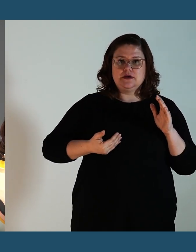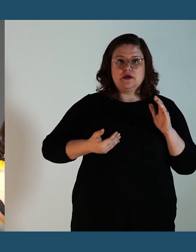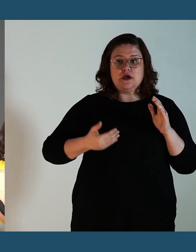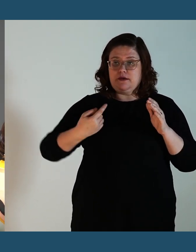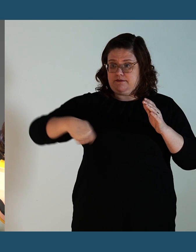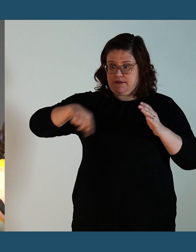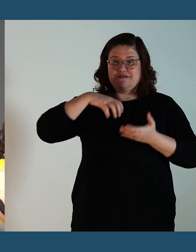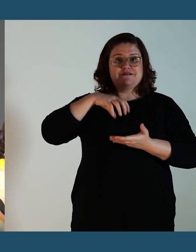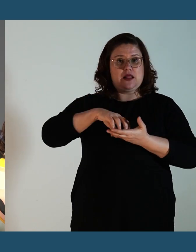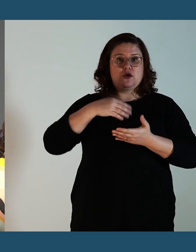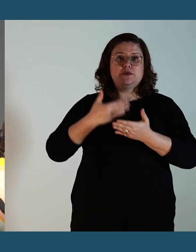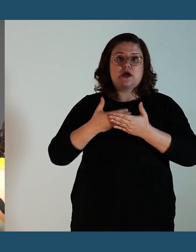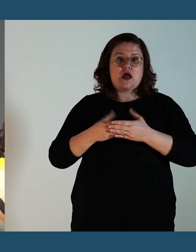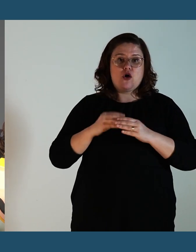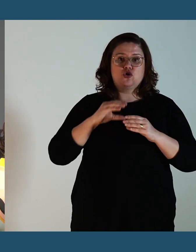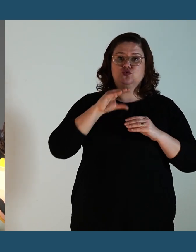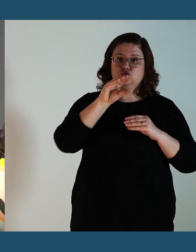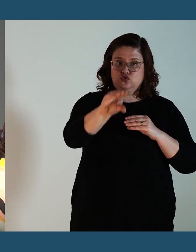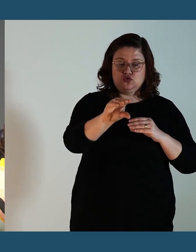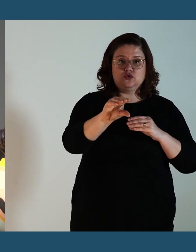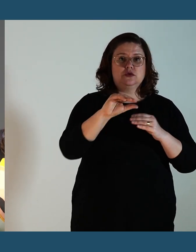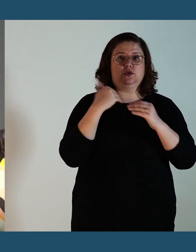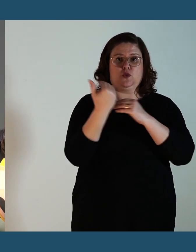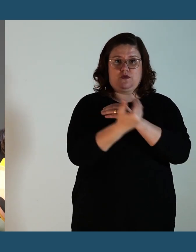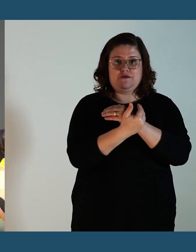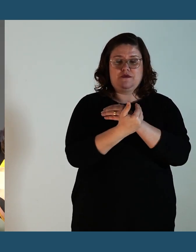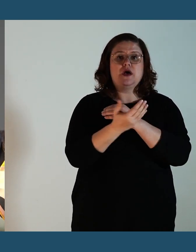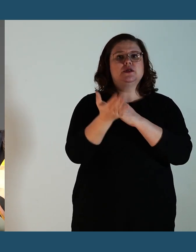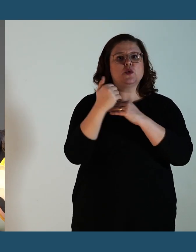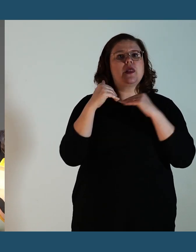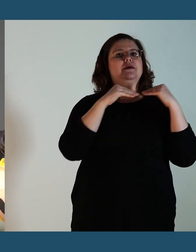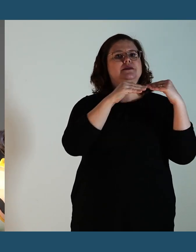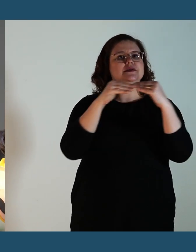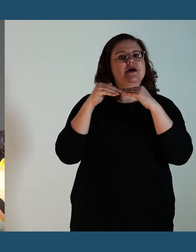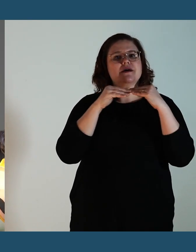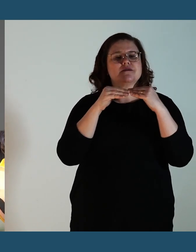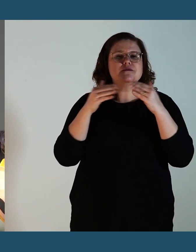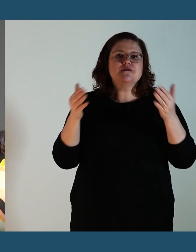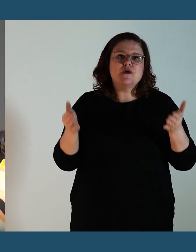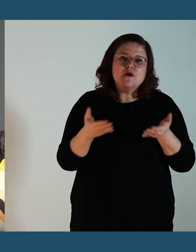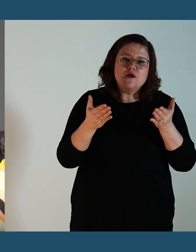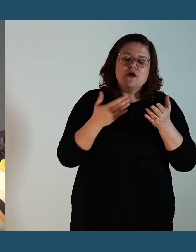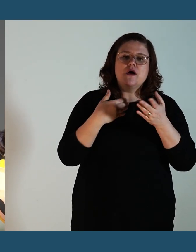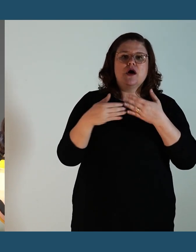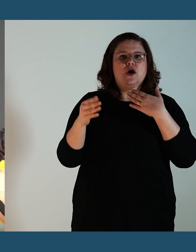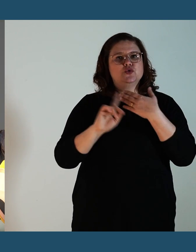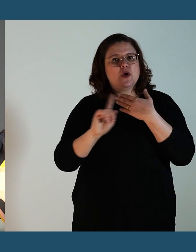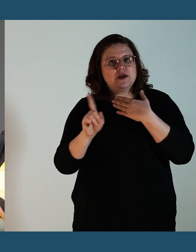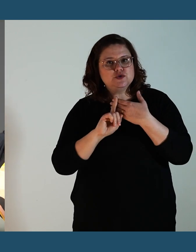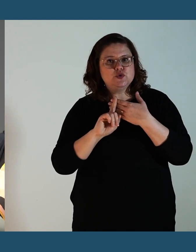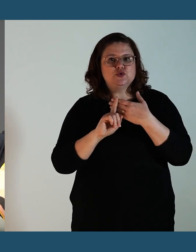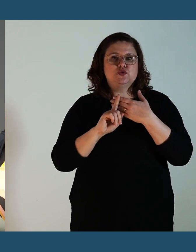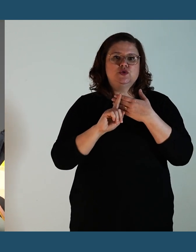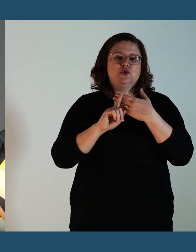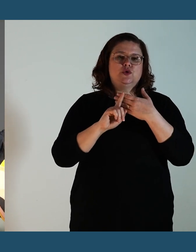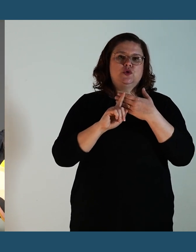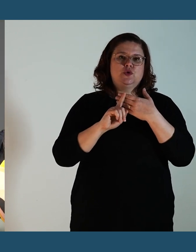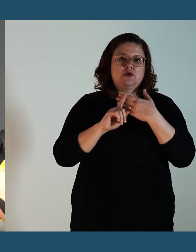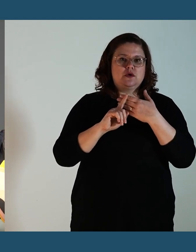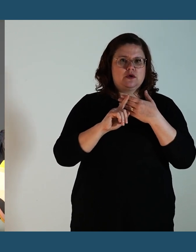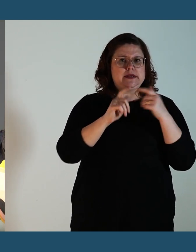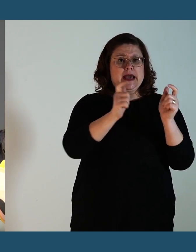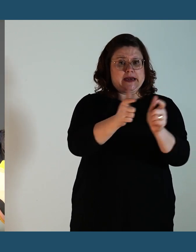rahoitus. Naisjärjestöjen tarvitaan tällaista tasa-arvoa edistäviä, työllisyyttä edistäviä, nimenomaan,